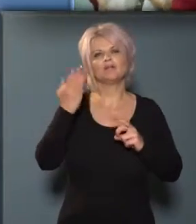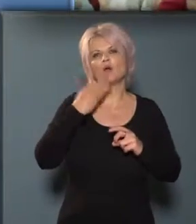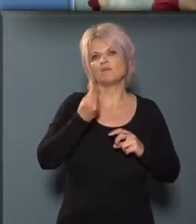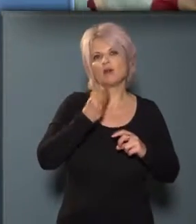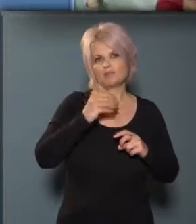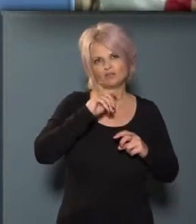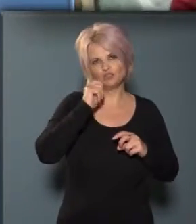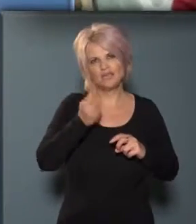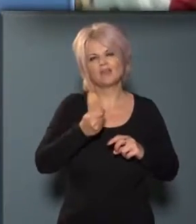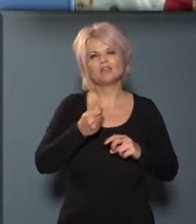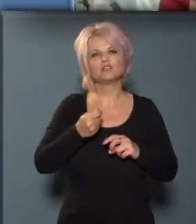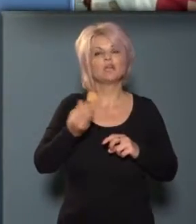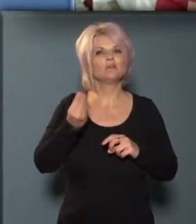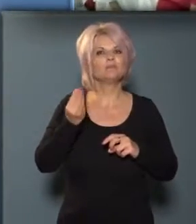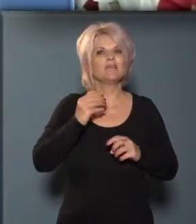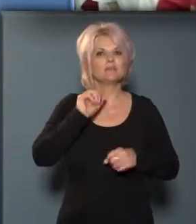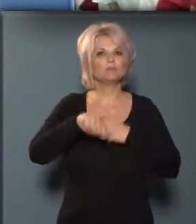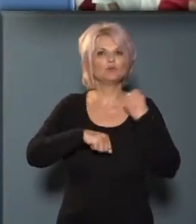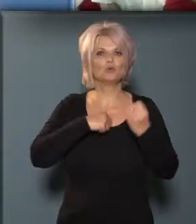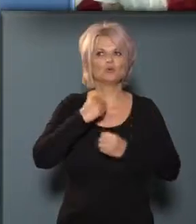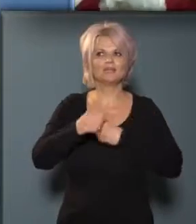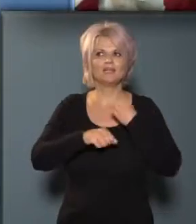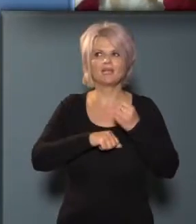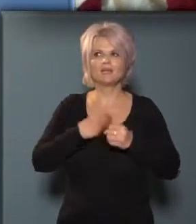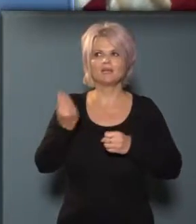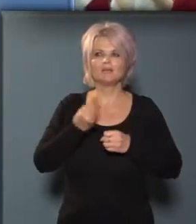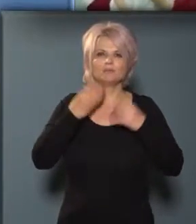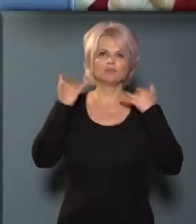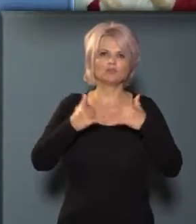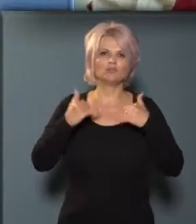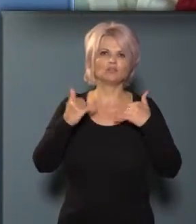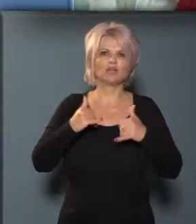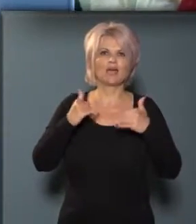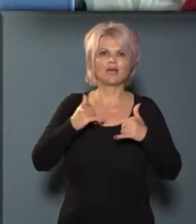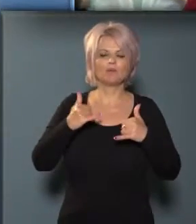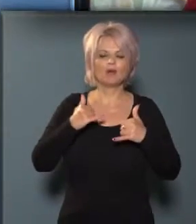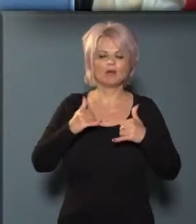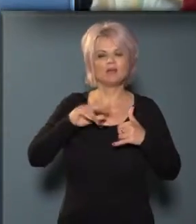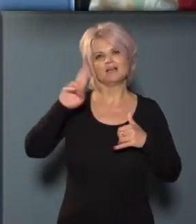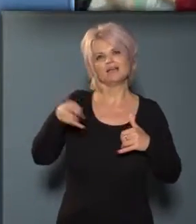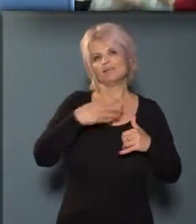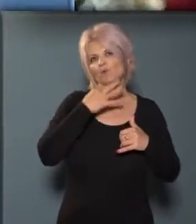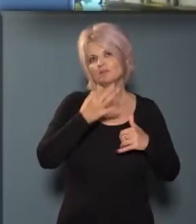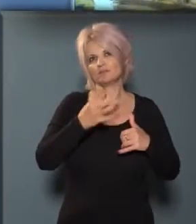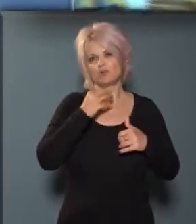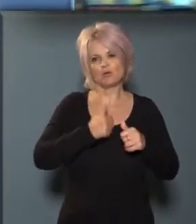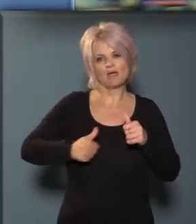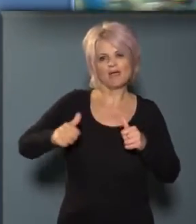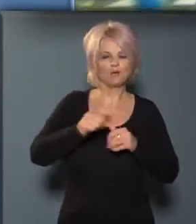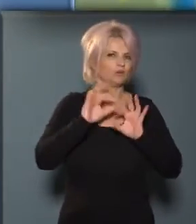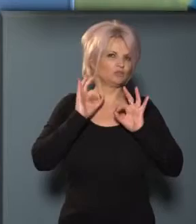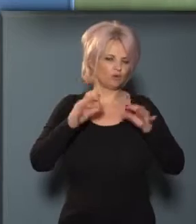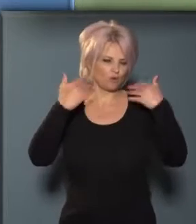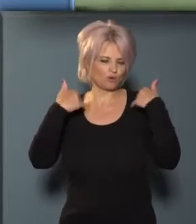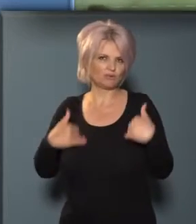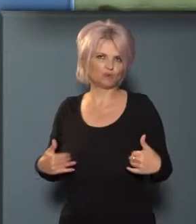azon is lehet gondolkodni, hogy mitől működik. Vajon mik azok a mostanában a hívószavak az előnyös külsőn túl, amit említett, ami még motiváció